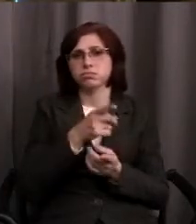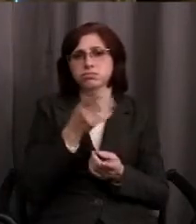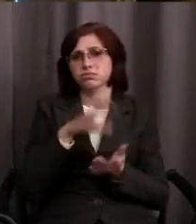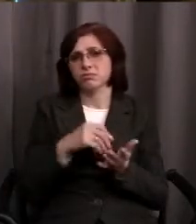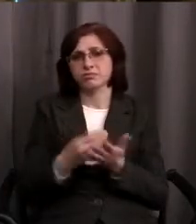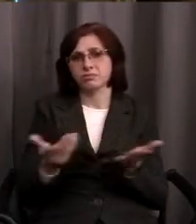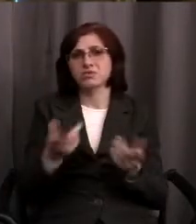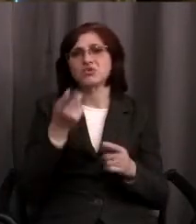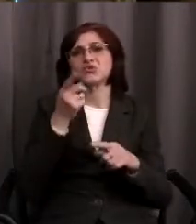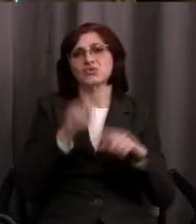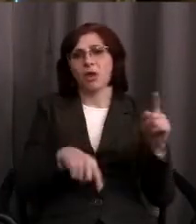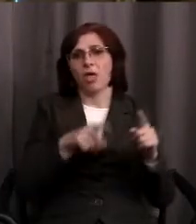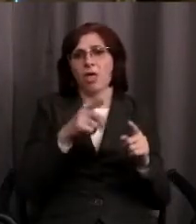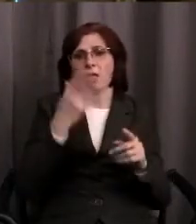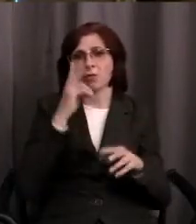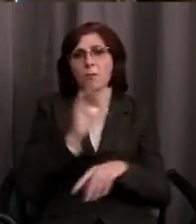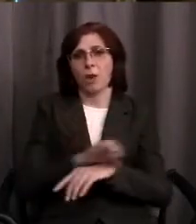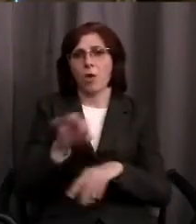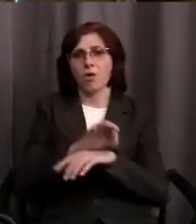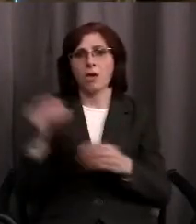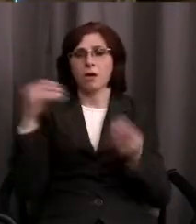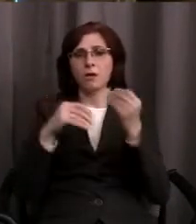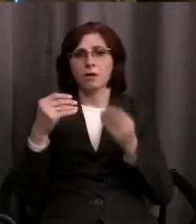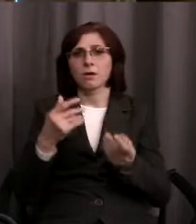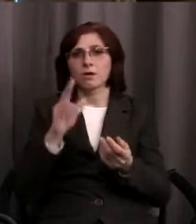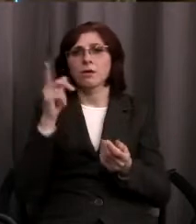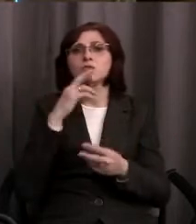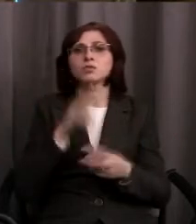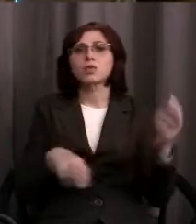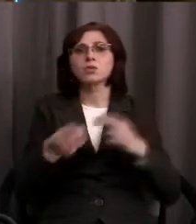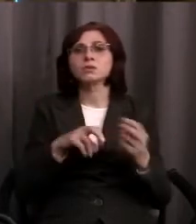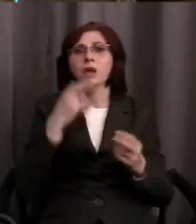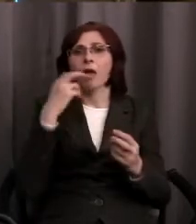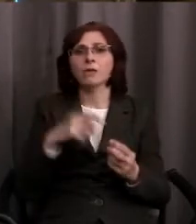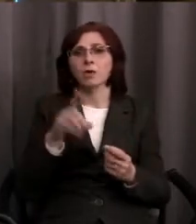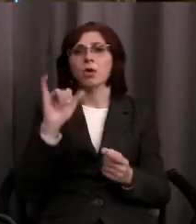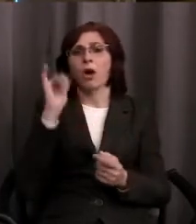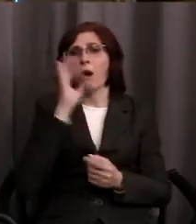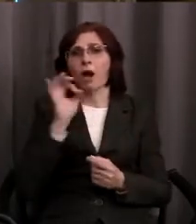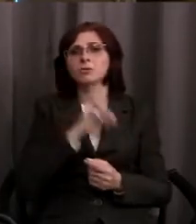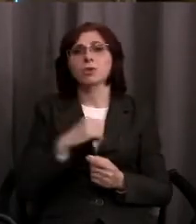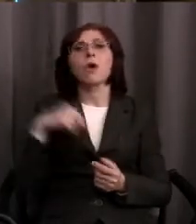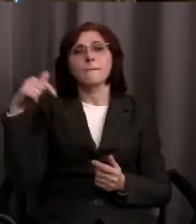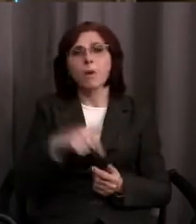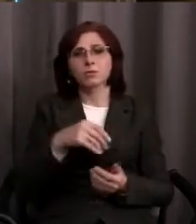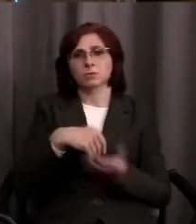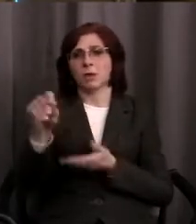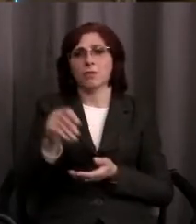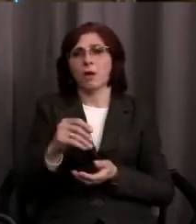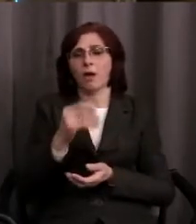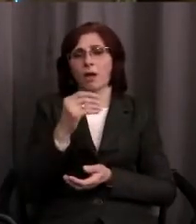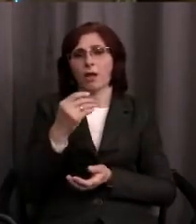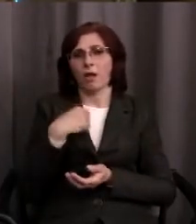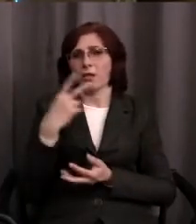tak źle nam zaprojektował zużycie energii elektryki i okazało się, że musimy zapłacić za energię, której jeszcze nie